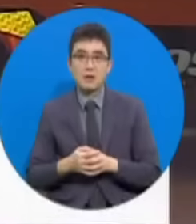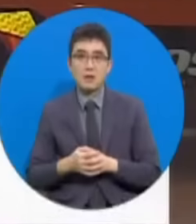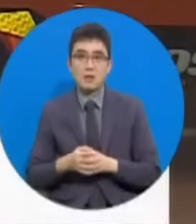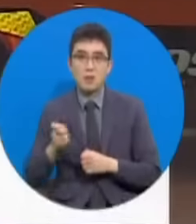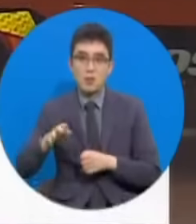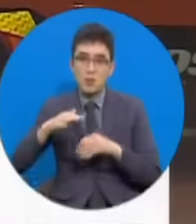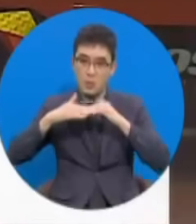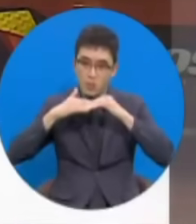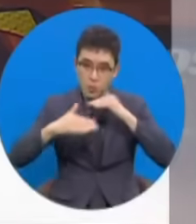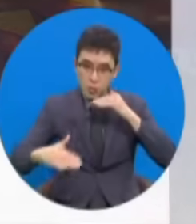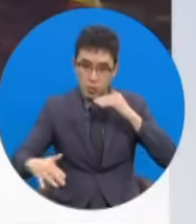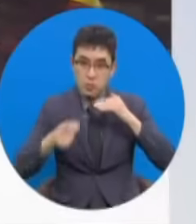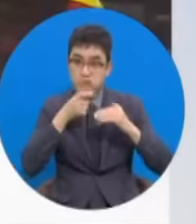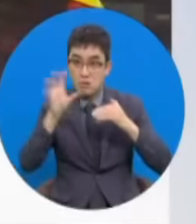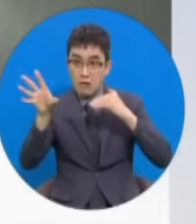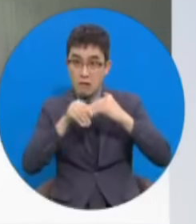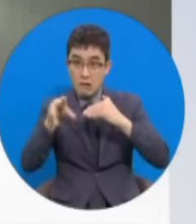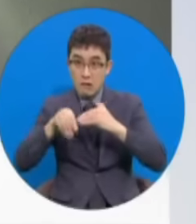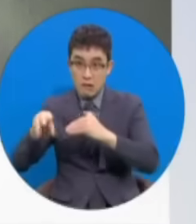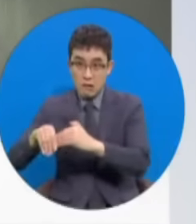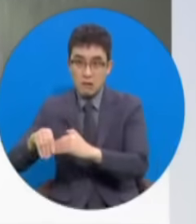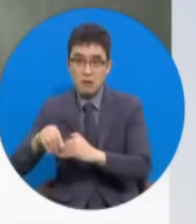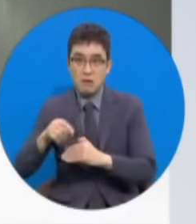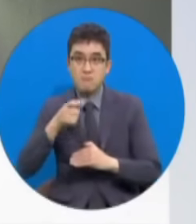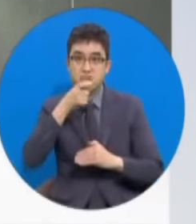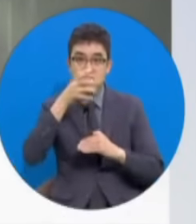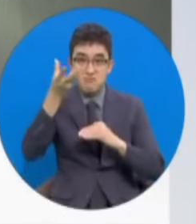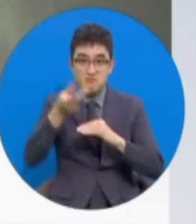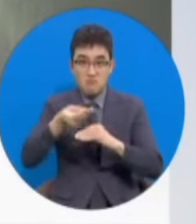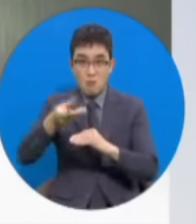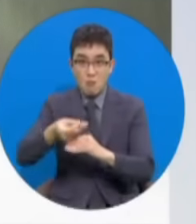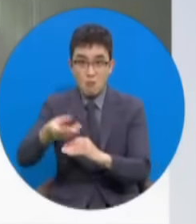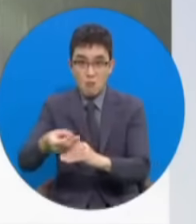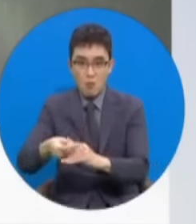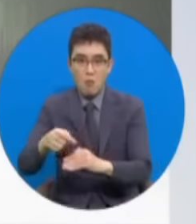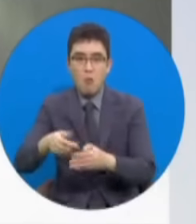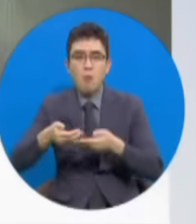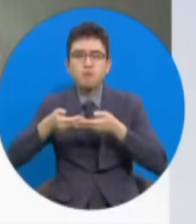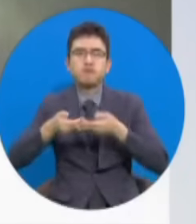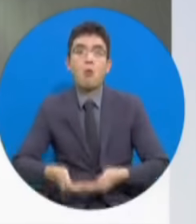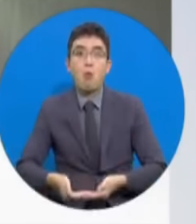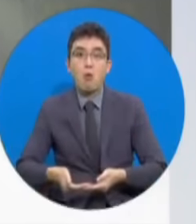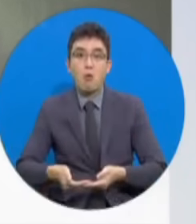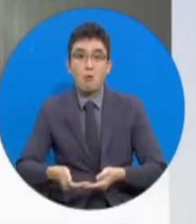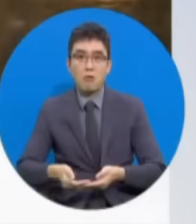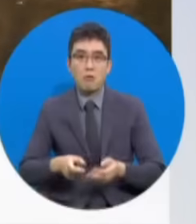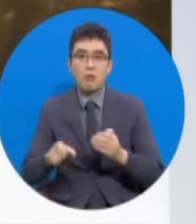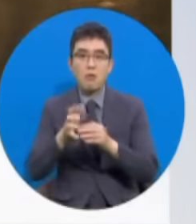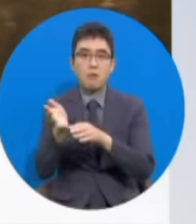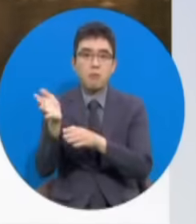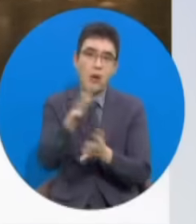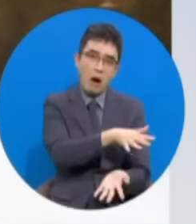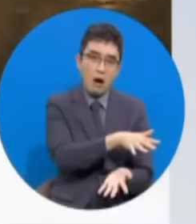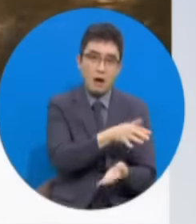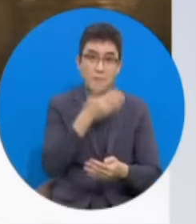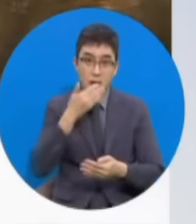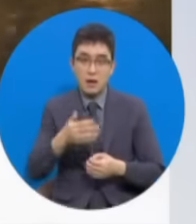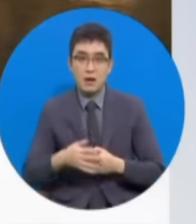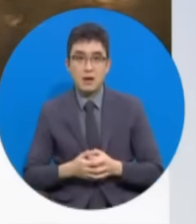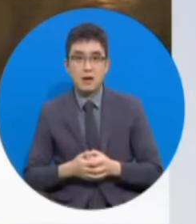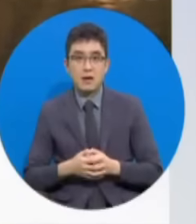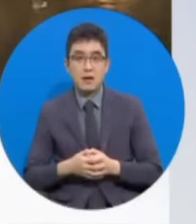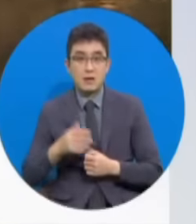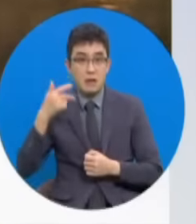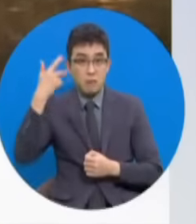비탈면에 위치한 그런 흙들 같은 경우에는 수분을 많이 머금게 되면 당연히 그 무게로 쓸어내릴 수 있는 거고요. 그렇기 때문에 다음